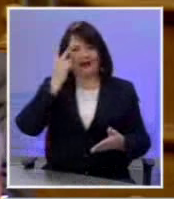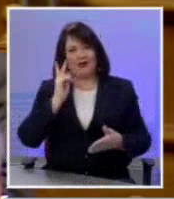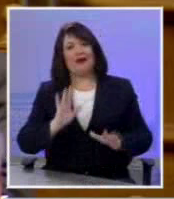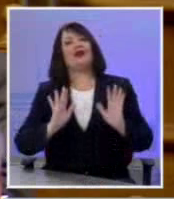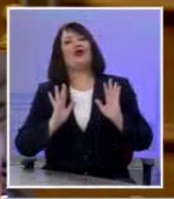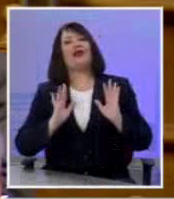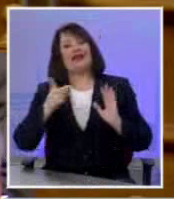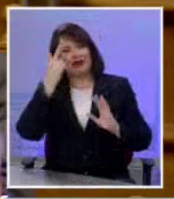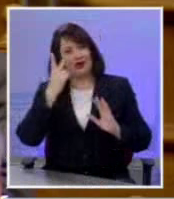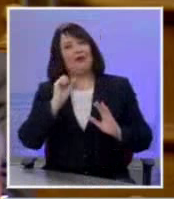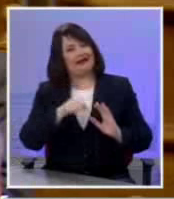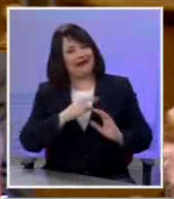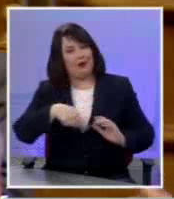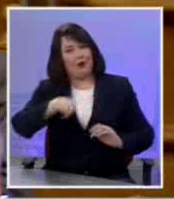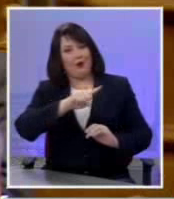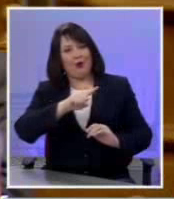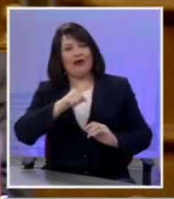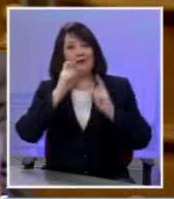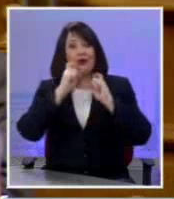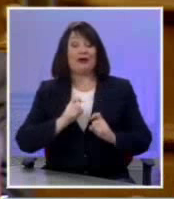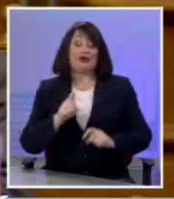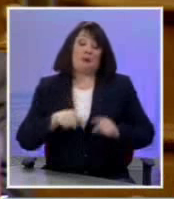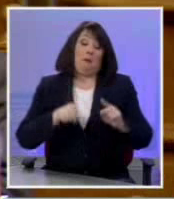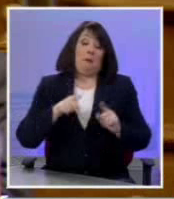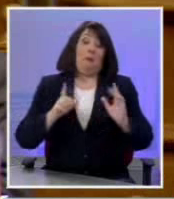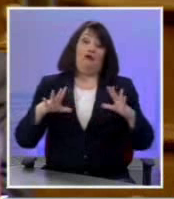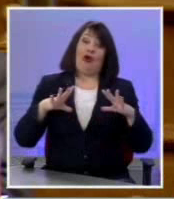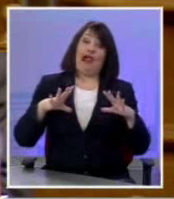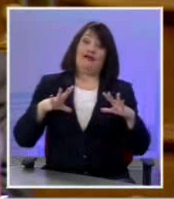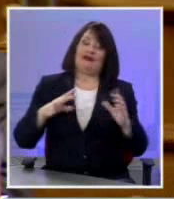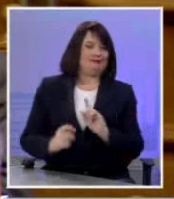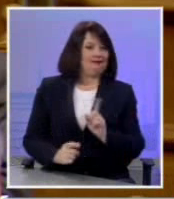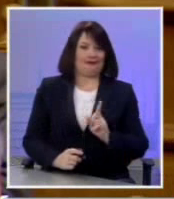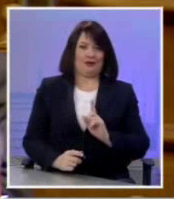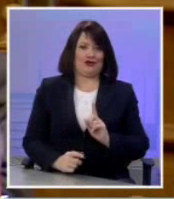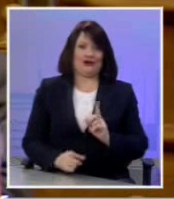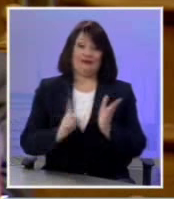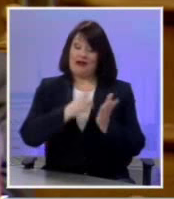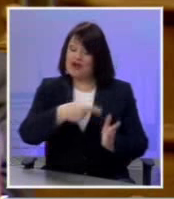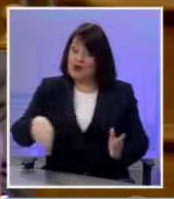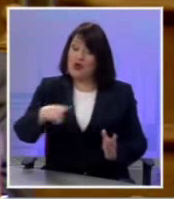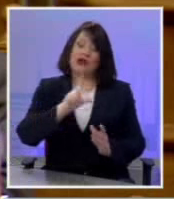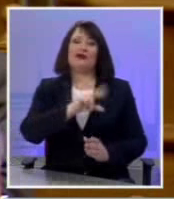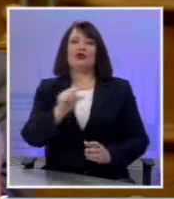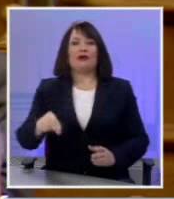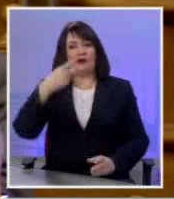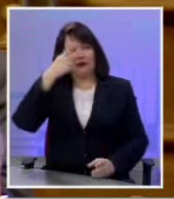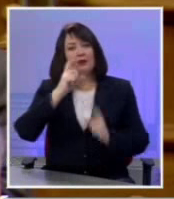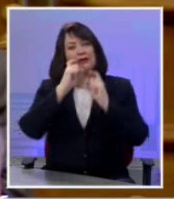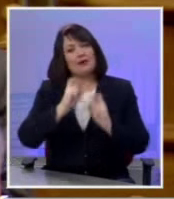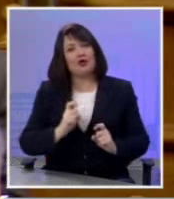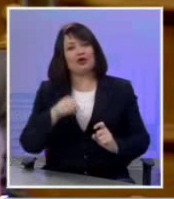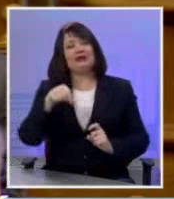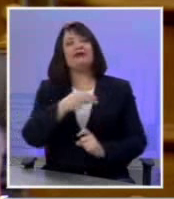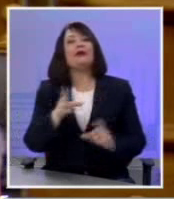όλοι, αλλά στις υποχρεώσεις όποιοι θέλουν. Αυτό είναι ένα ζήτημα το οποίο αφορά την Ευρώπη και αφορά